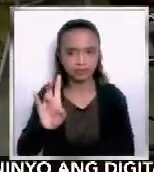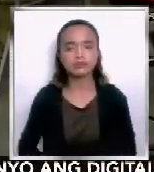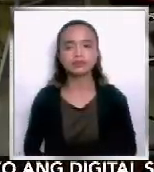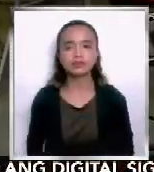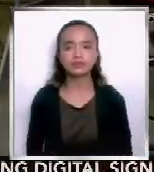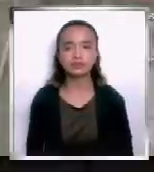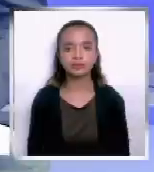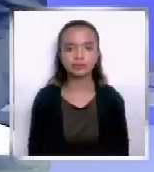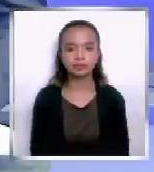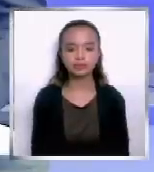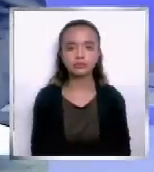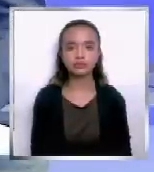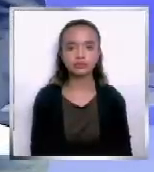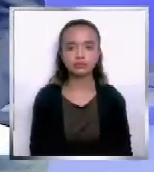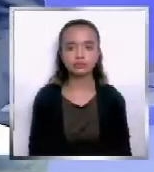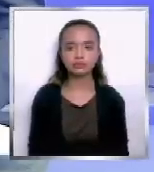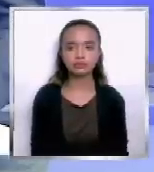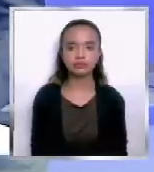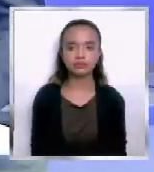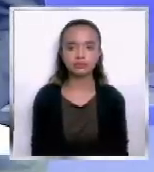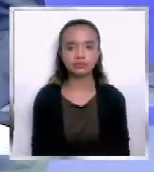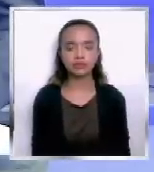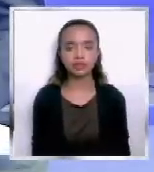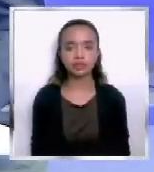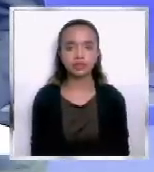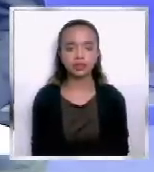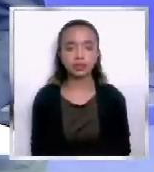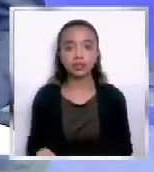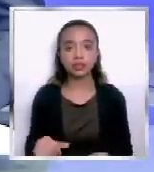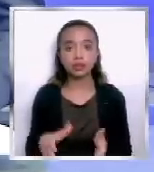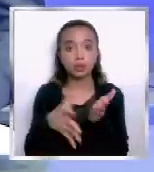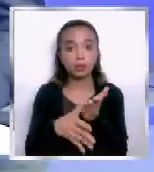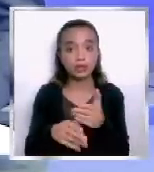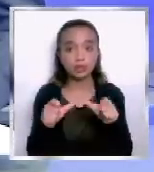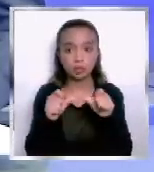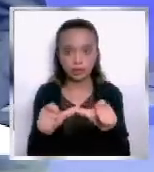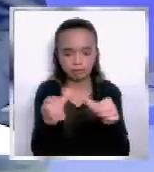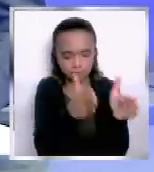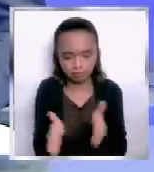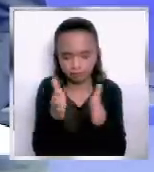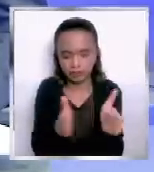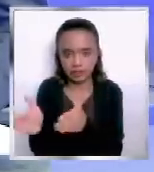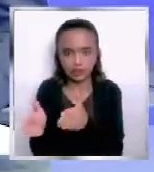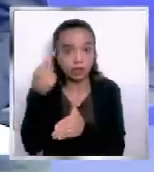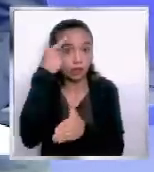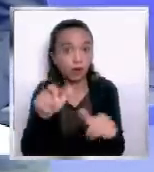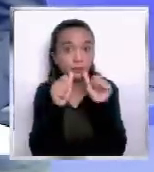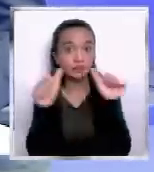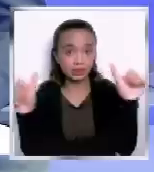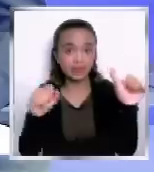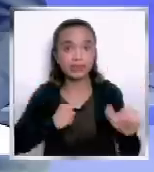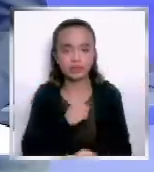24 oras. Tuloy-tuloy ang paghahanda ng COMELEC sa nakatakdang proklamasyon ng mga nanalong senador. Bukas po gaganapin